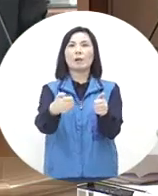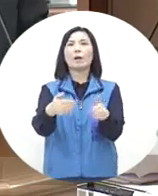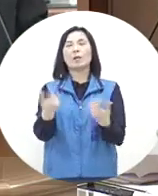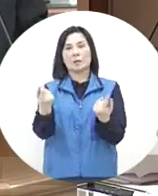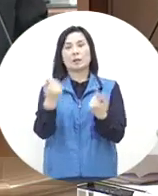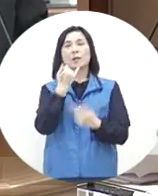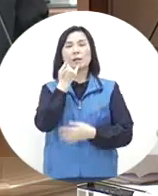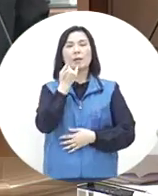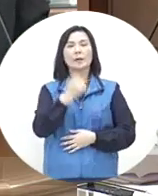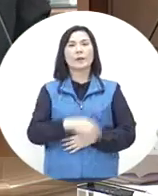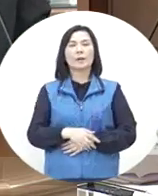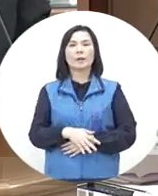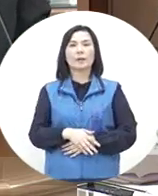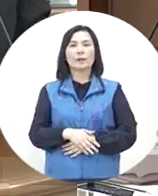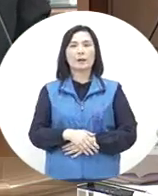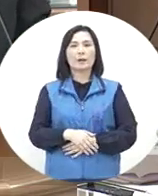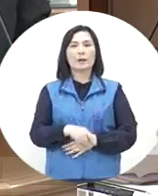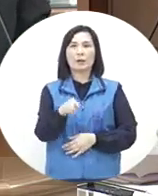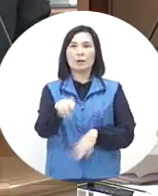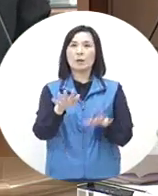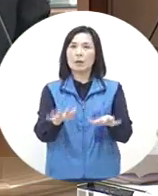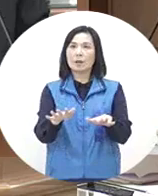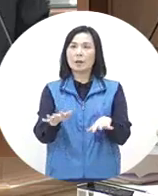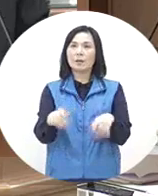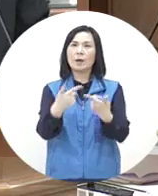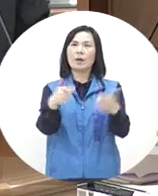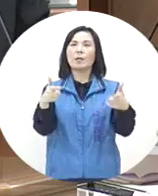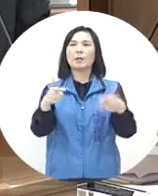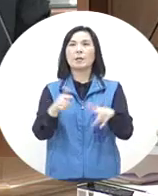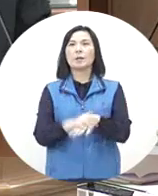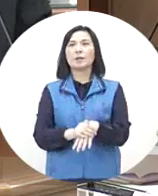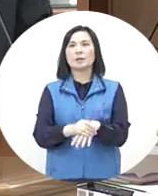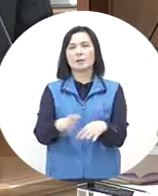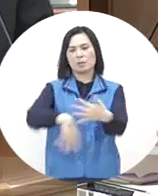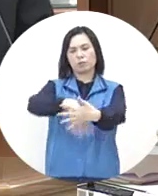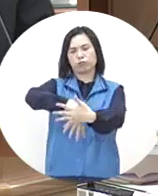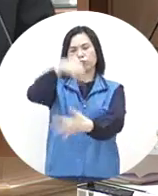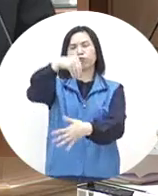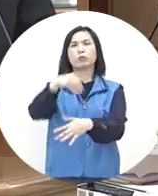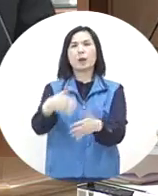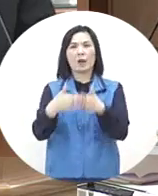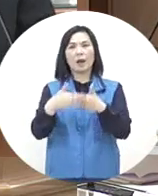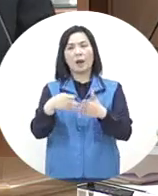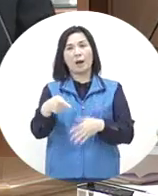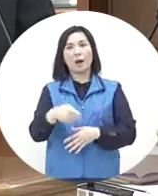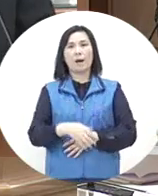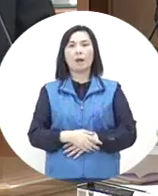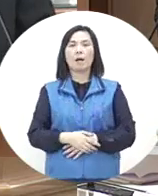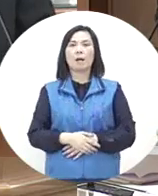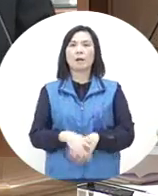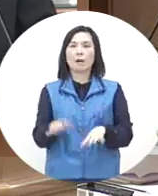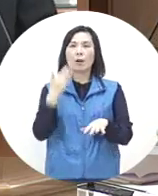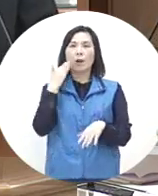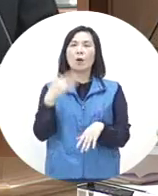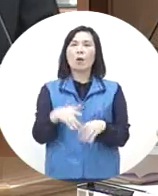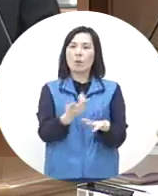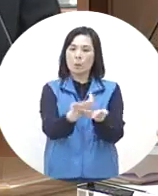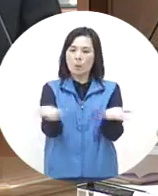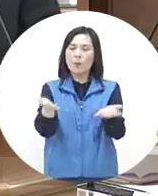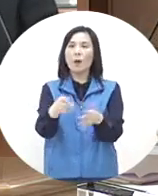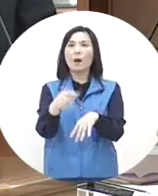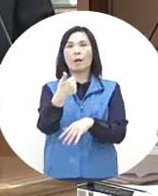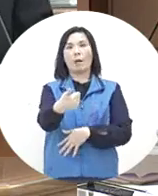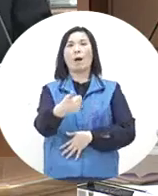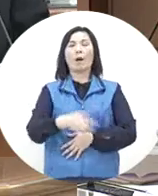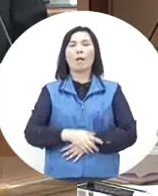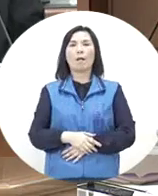教练规划，今嘛唔是安尼做，今嘛是大家去抽嘛。所以如果照你这样讲，其实很好哦，应该回归